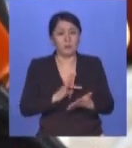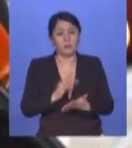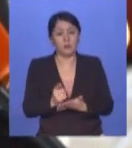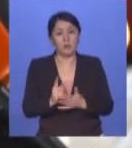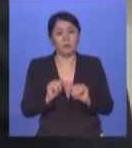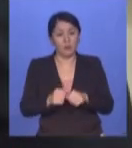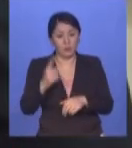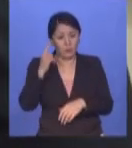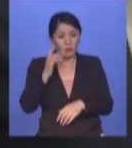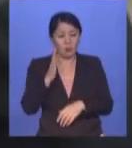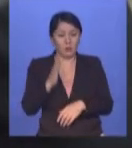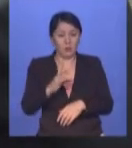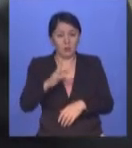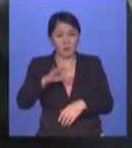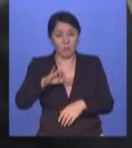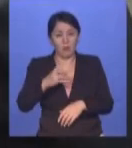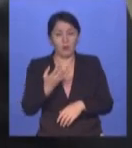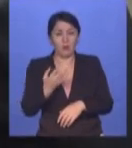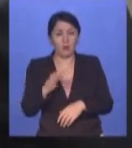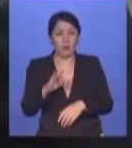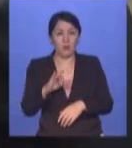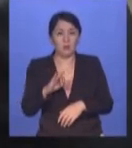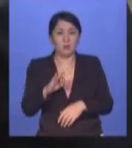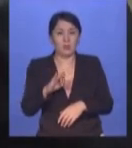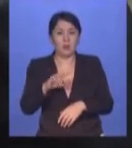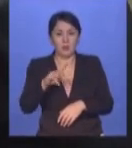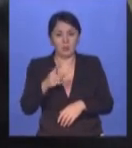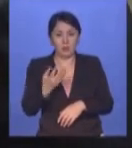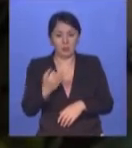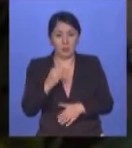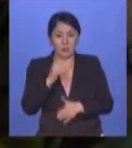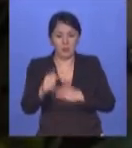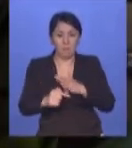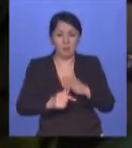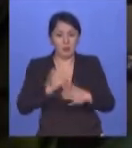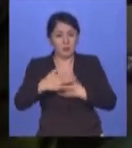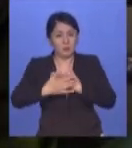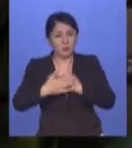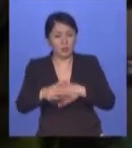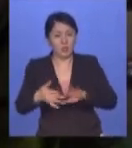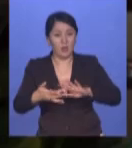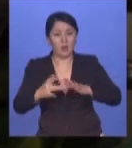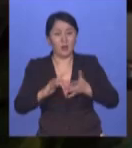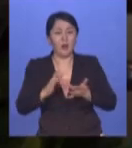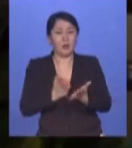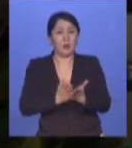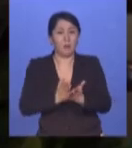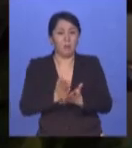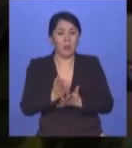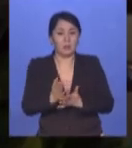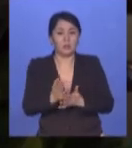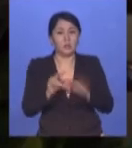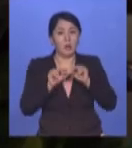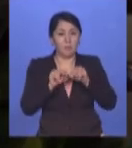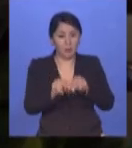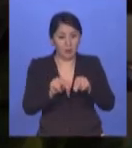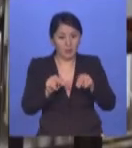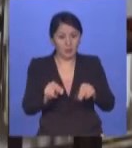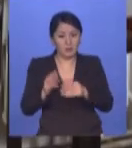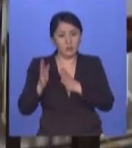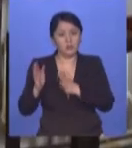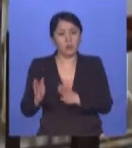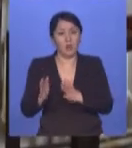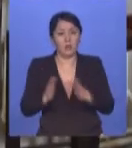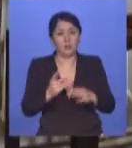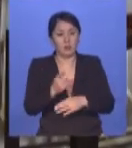деп ойлаймын. Нұрай Хусанбек Абай облысының Семей қаласынан келіп отыр. Талапкер IT бағытын таңдаған. Ол Петропавлға келгенде жатақханаға